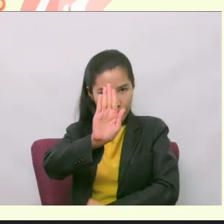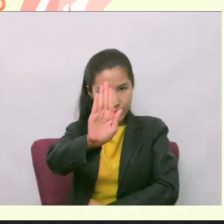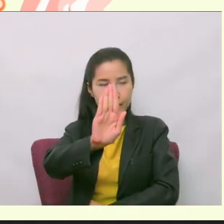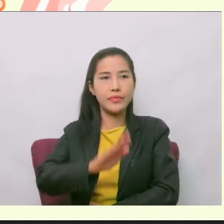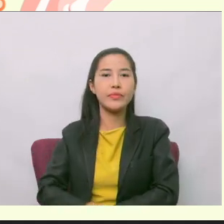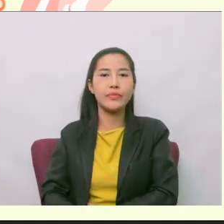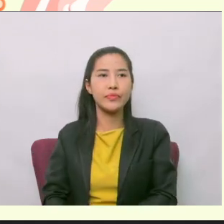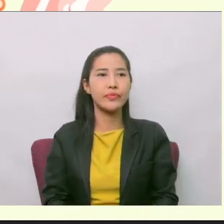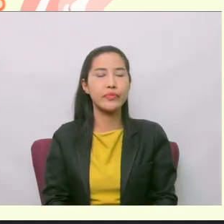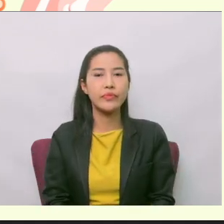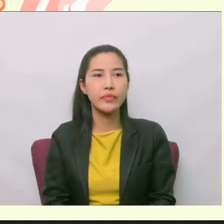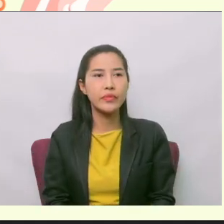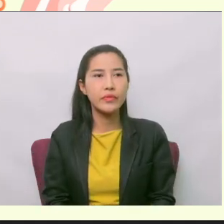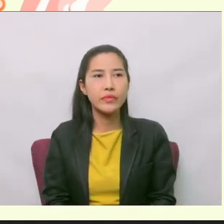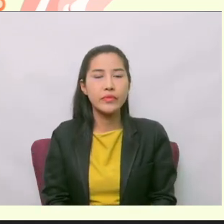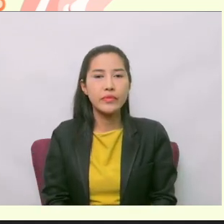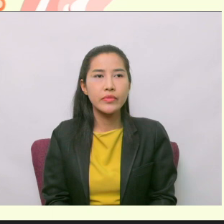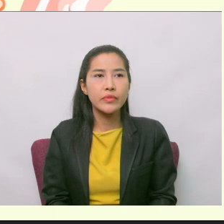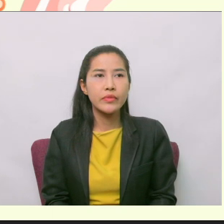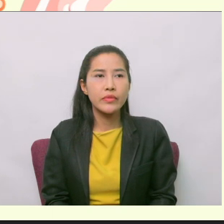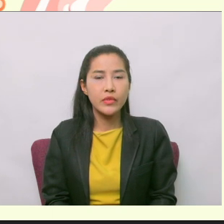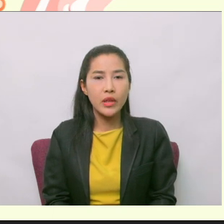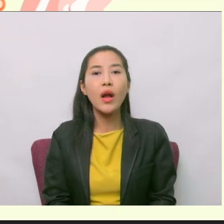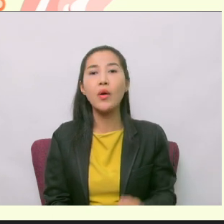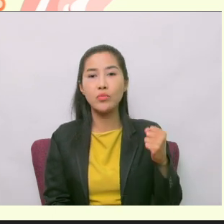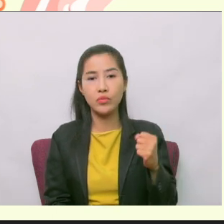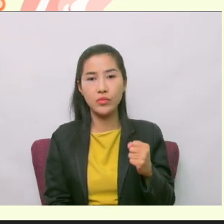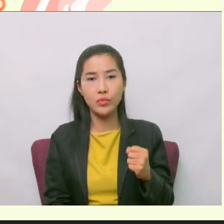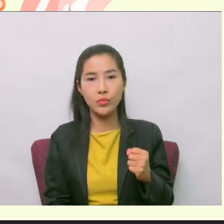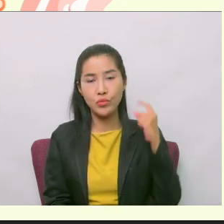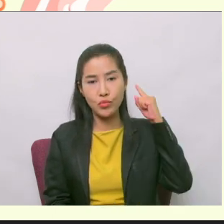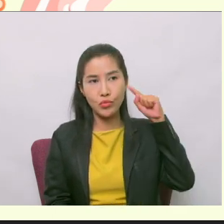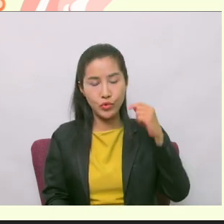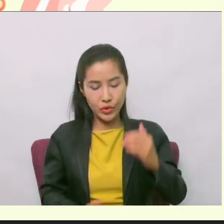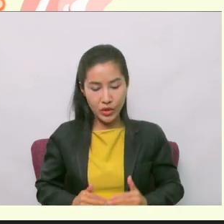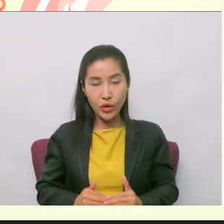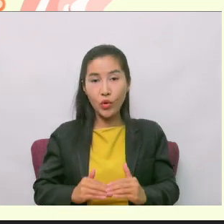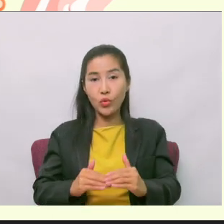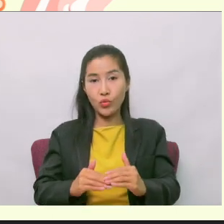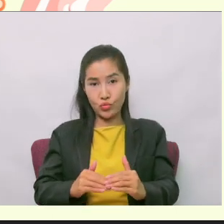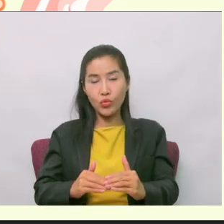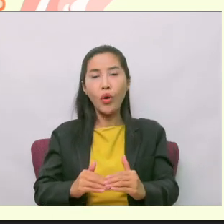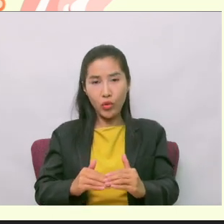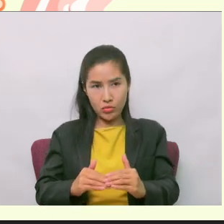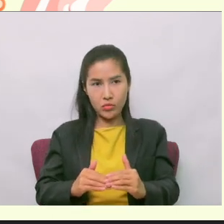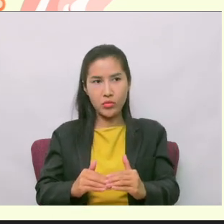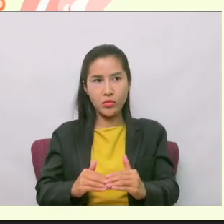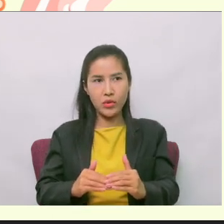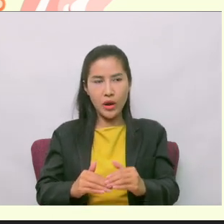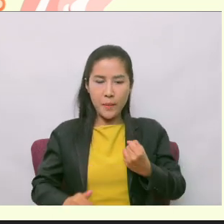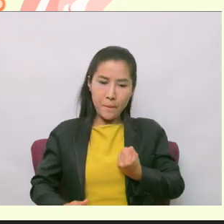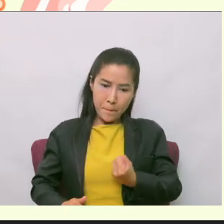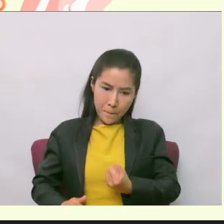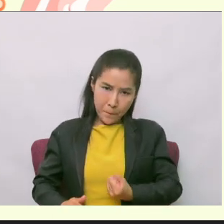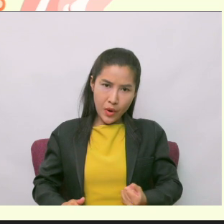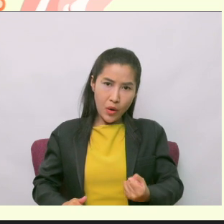ะแล้วก็อย่างในกรณีของหญิงตั้งครรภ์นะคะหรือว่าสตรีมีครรภ์นะคะอาจจะสามารถที่จะประคบได้แต่ต้องประคบอย่างระ